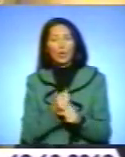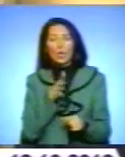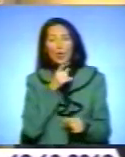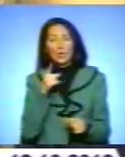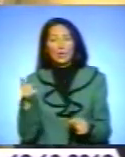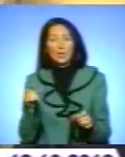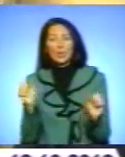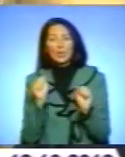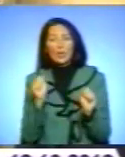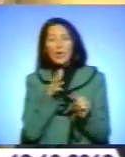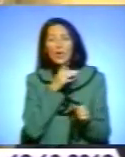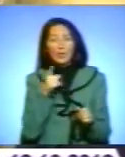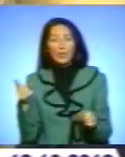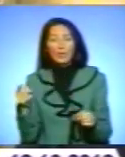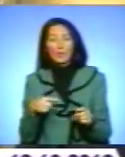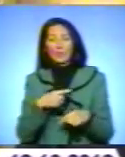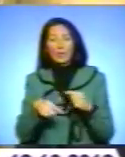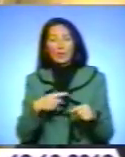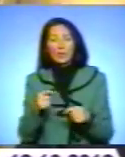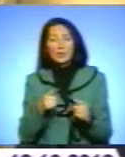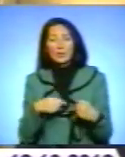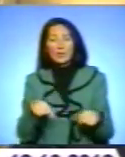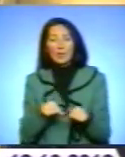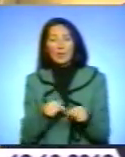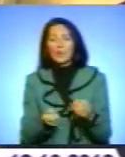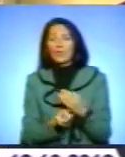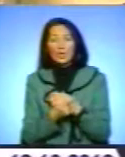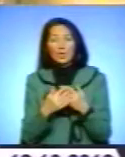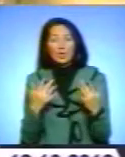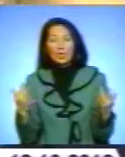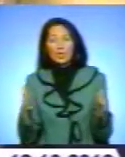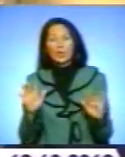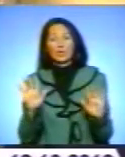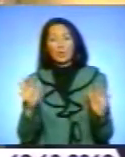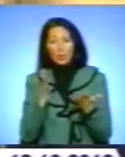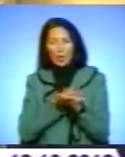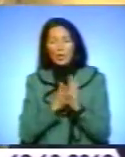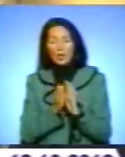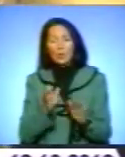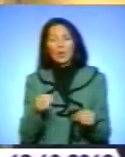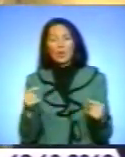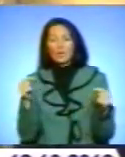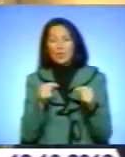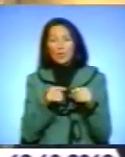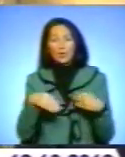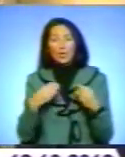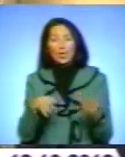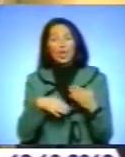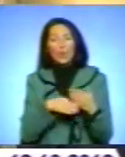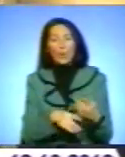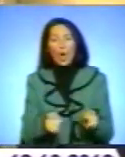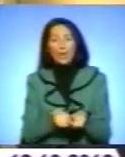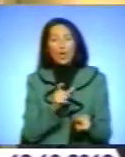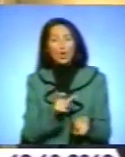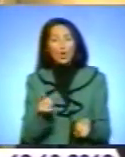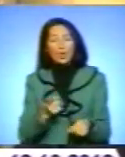осінньо-зимового періоду і в безперебійній системі. При виникненні тих чи інших надзвичайних буде вчасно надана допомога також і тим людям, які